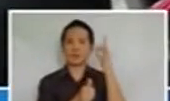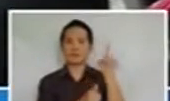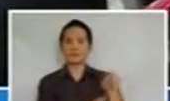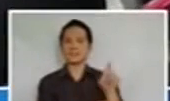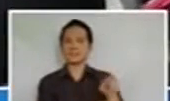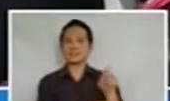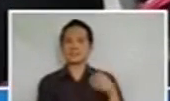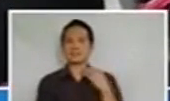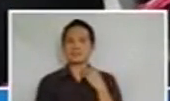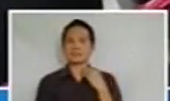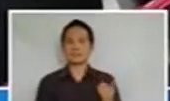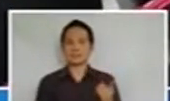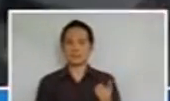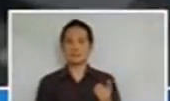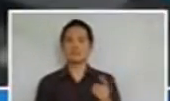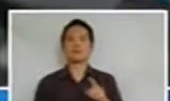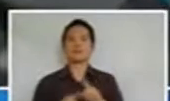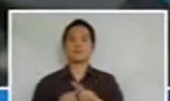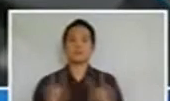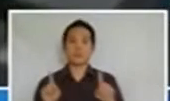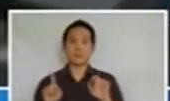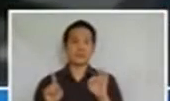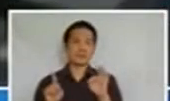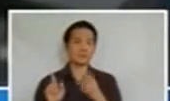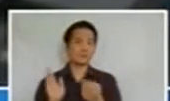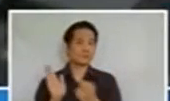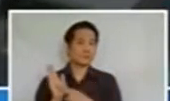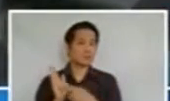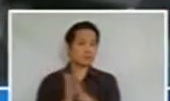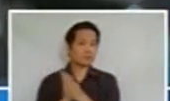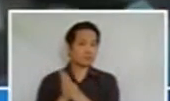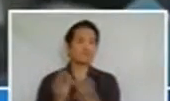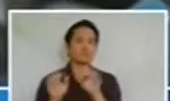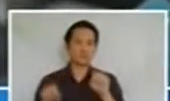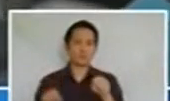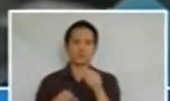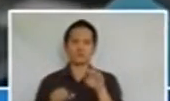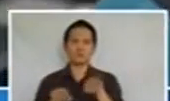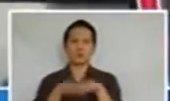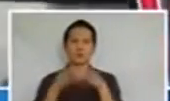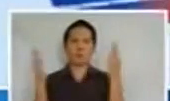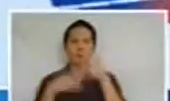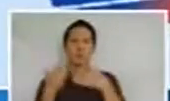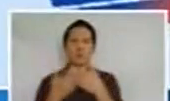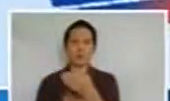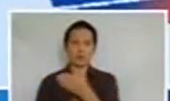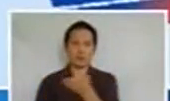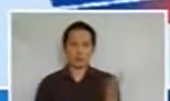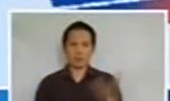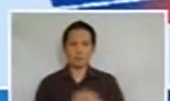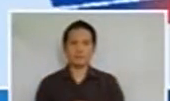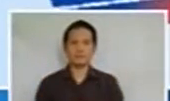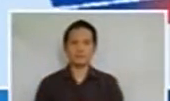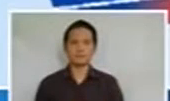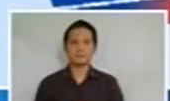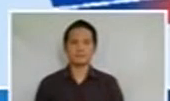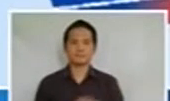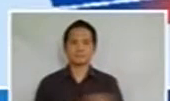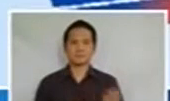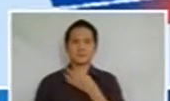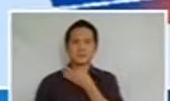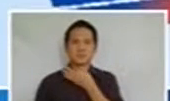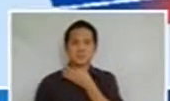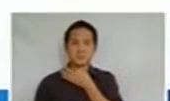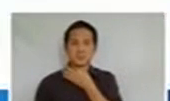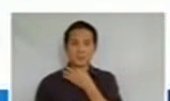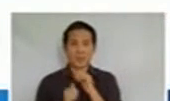electronic gadgets, pwede pong cellphone, pwede pong iPad, pwede pong desktop computer, yung